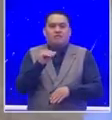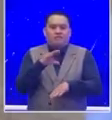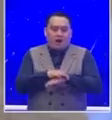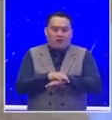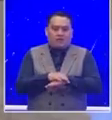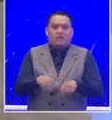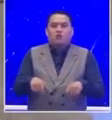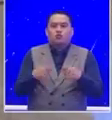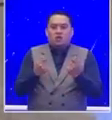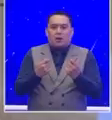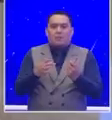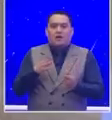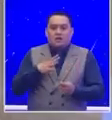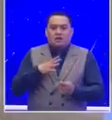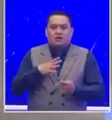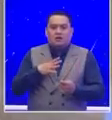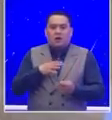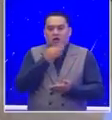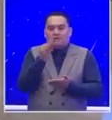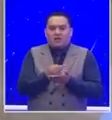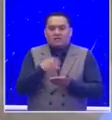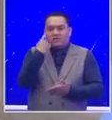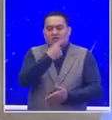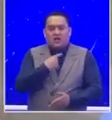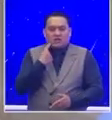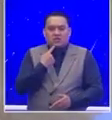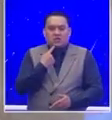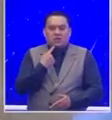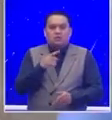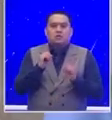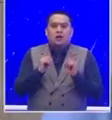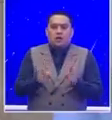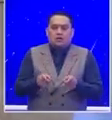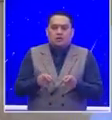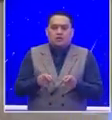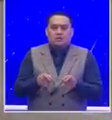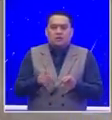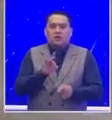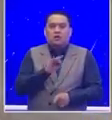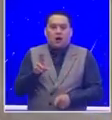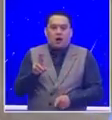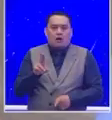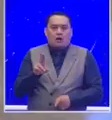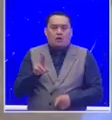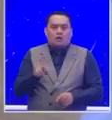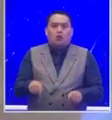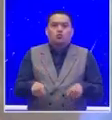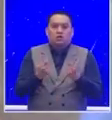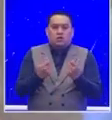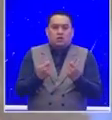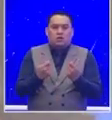правонарушения, то есть предусмотрена административная ответственность согласно Кодекса Республики Казахстан об административных правонарушениях,